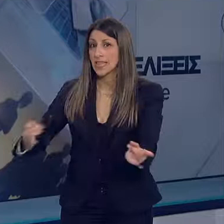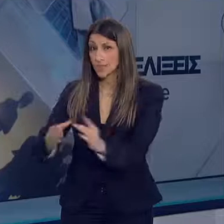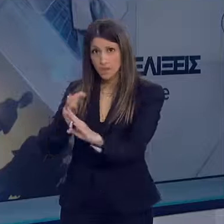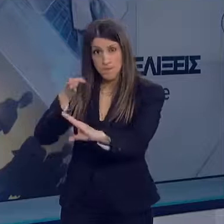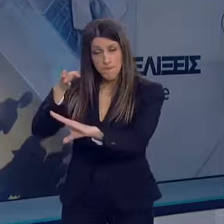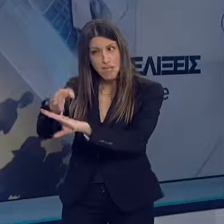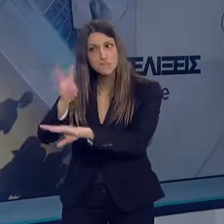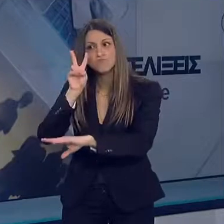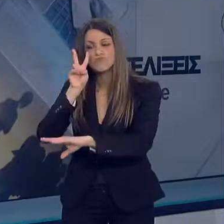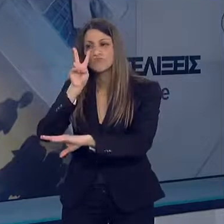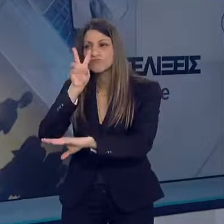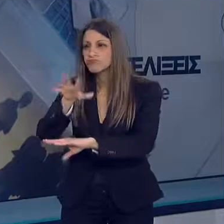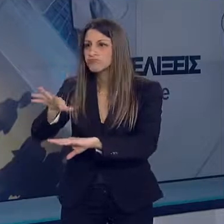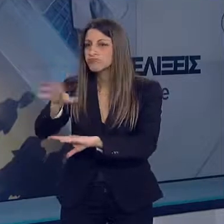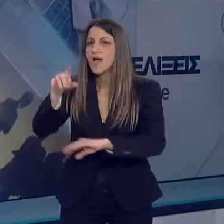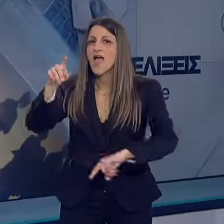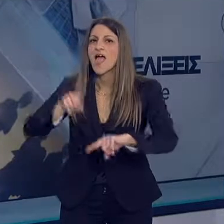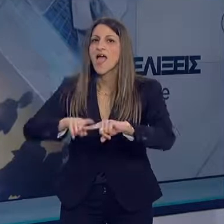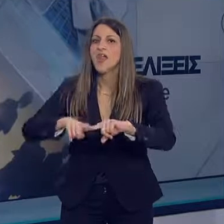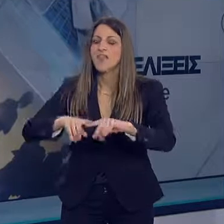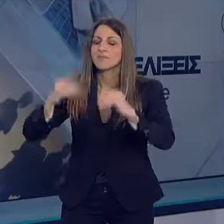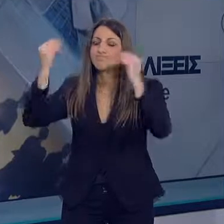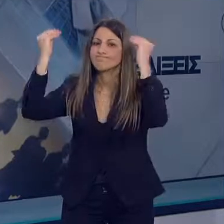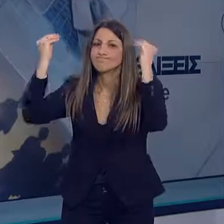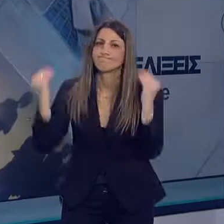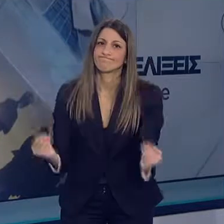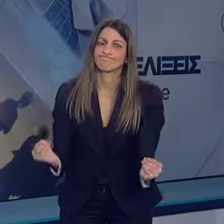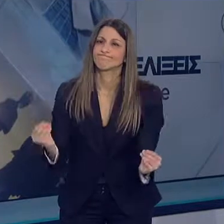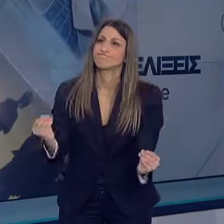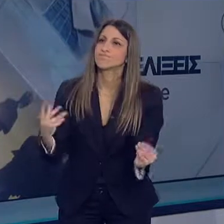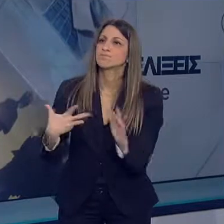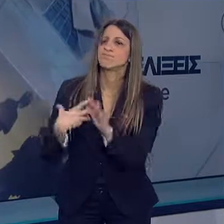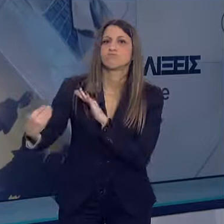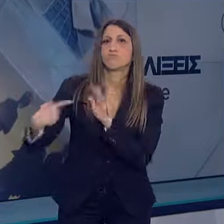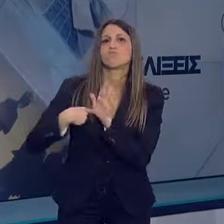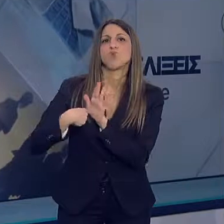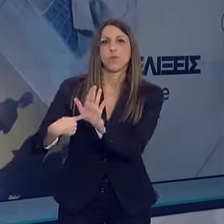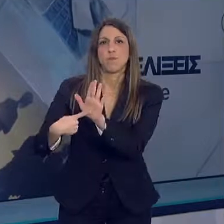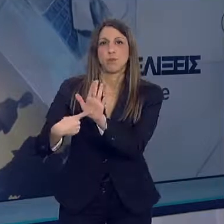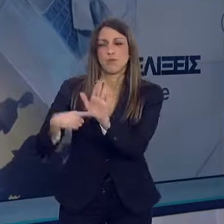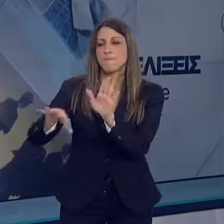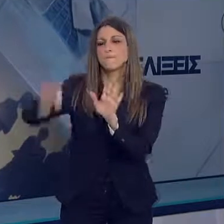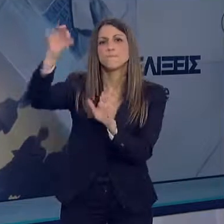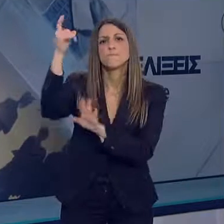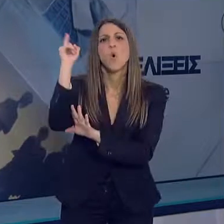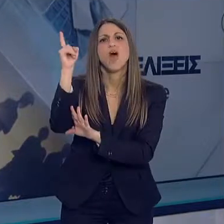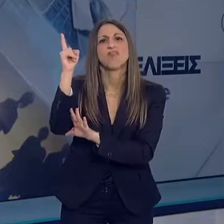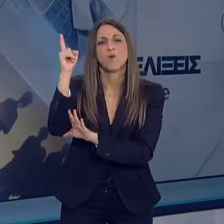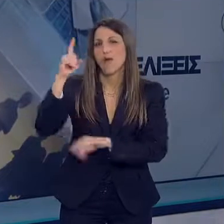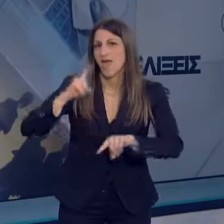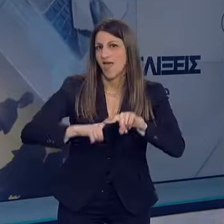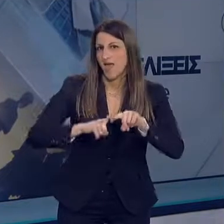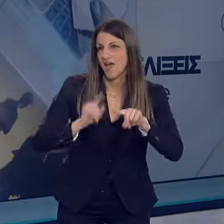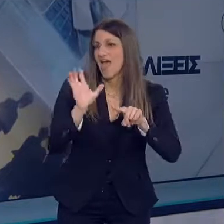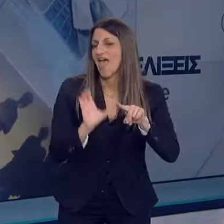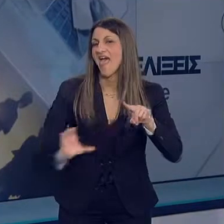διαπιστώνει την Ελλάδα την οποία θέλουμε να έχουμε. Είναι ένα μοναδικό κέντρο, όχι μόνο στη χώρα μας, αλλά και στην